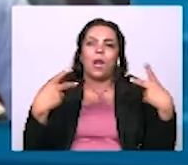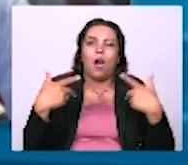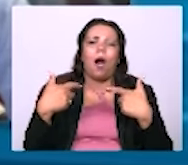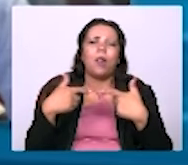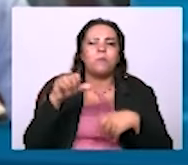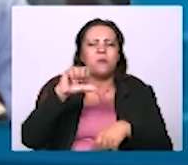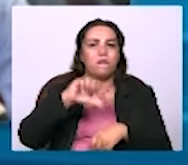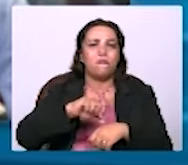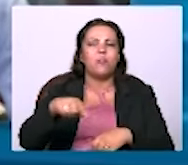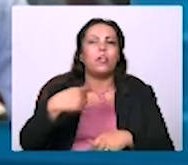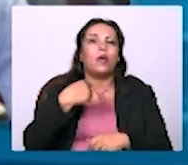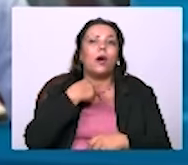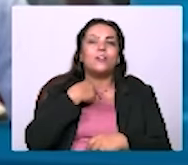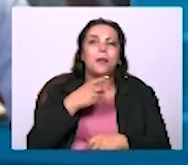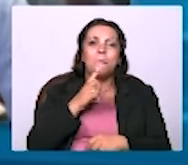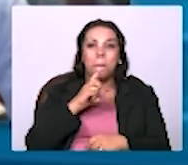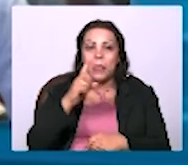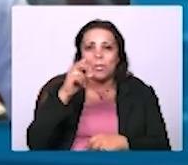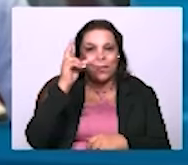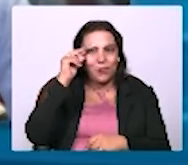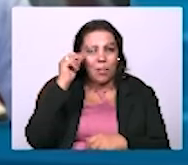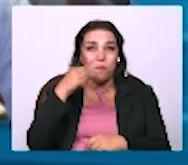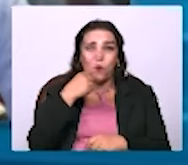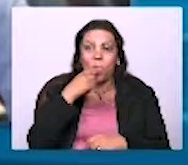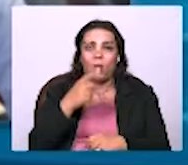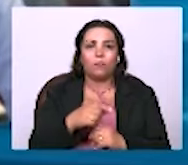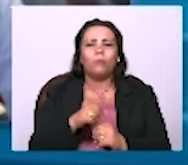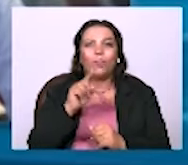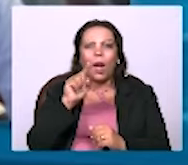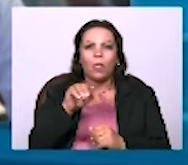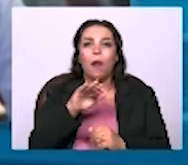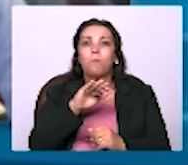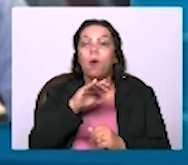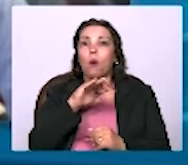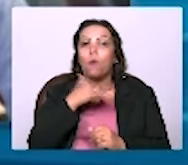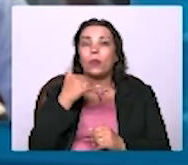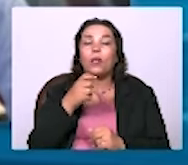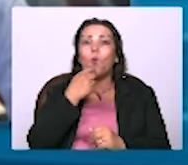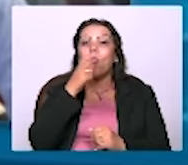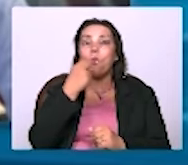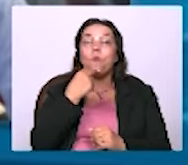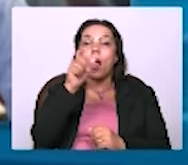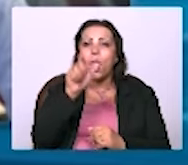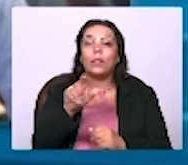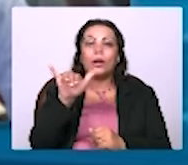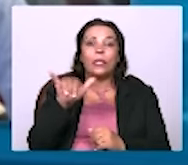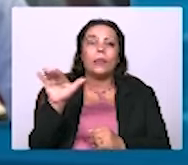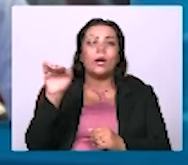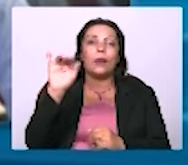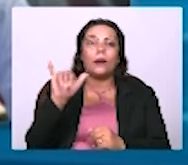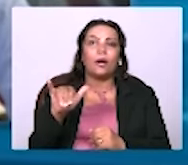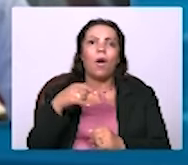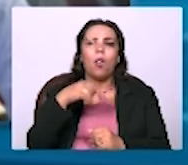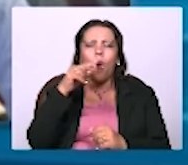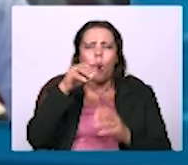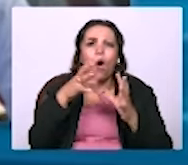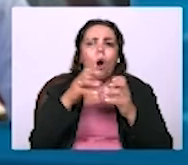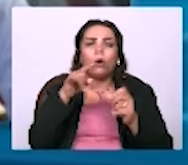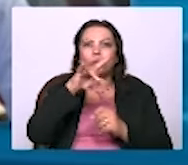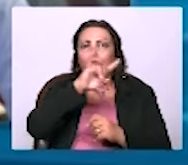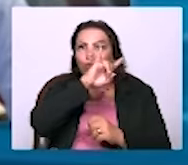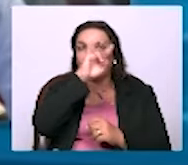غزه لكن اسرائيل بنيامين نتنياهو قال لك اغتلنا يحيى سنوار ووصفوا بالشر